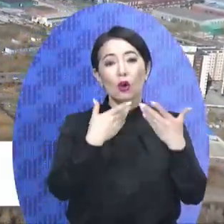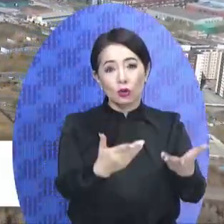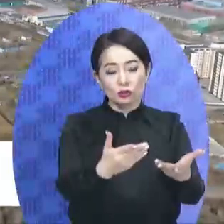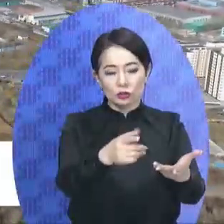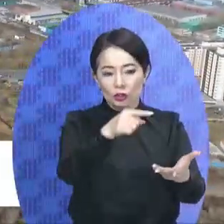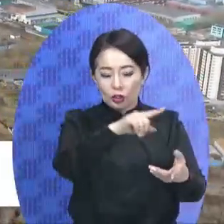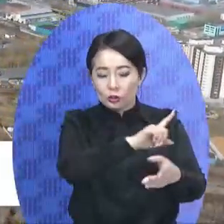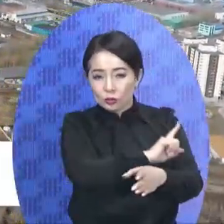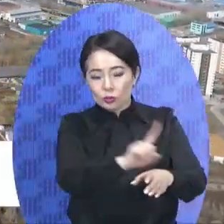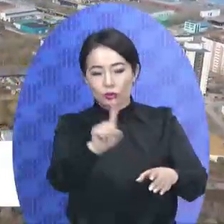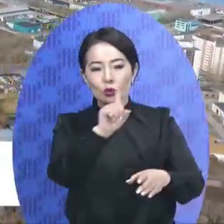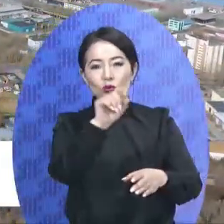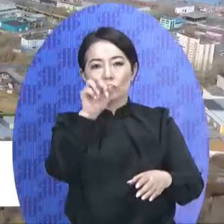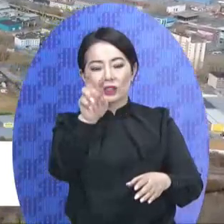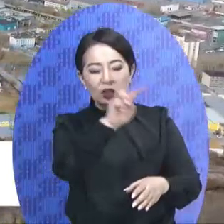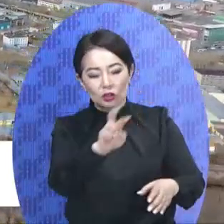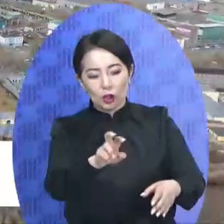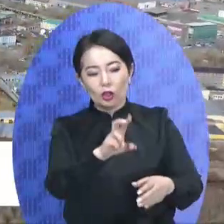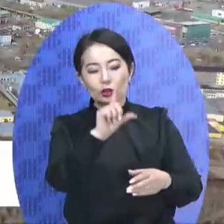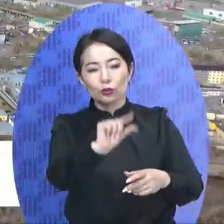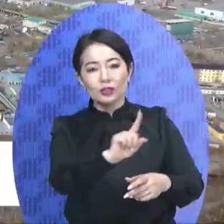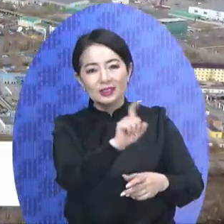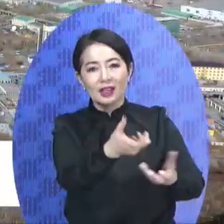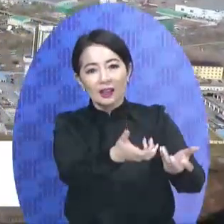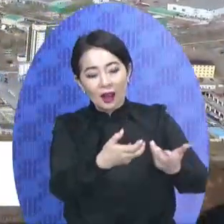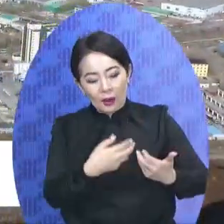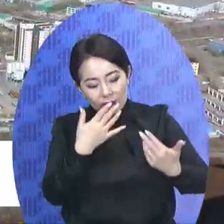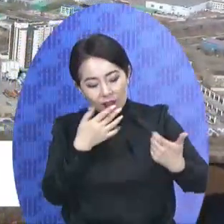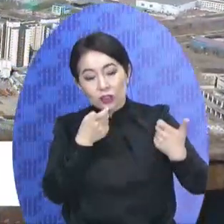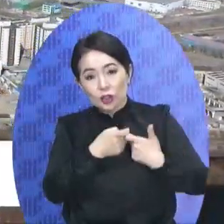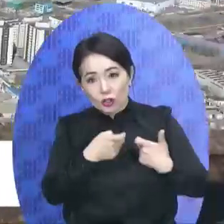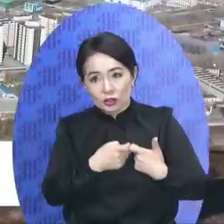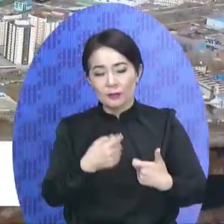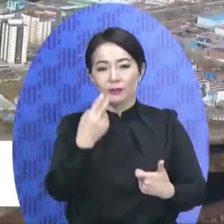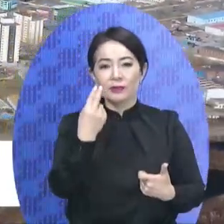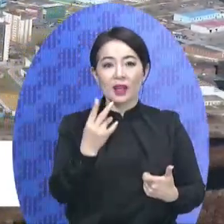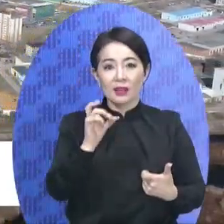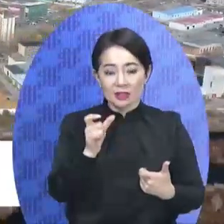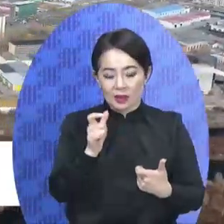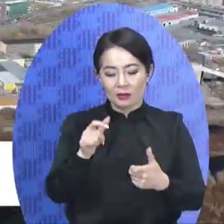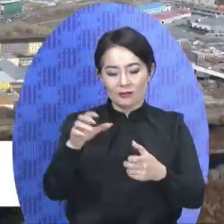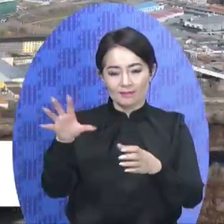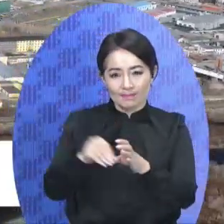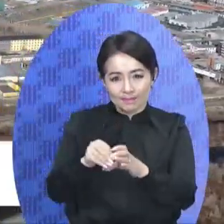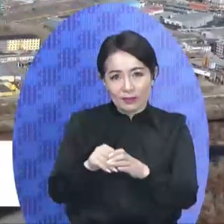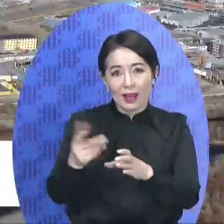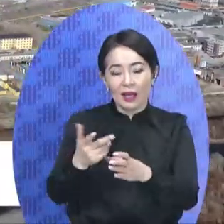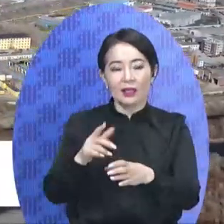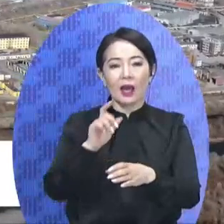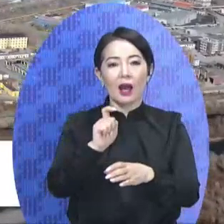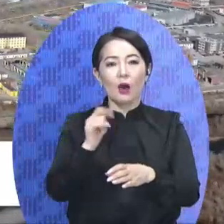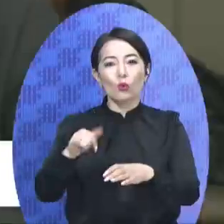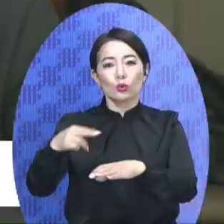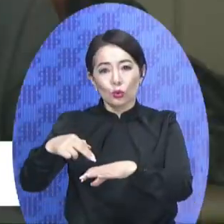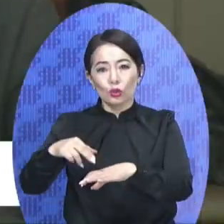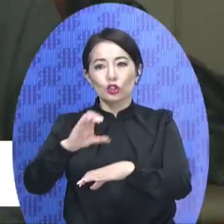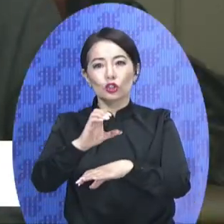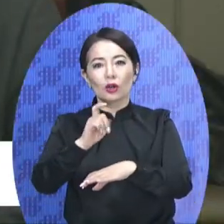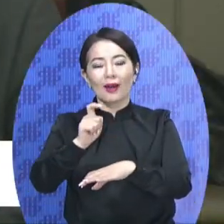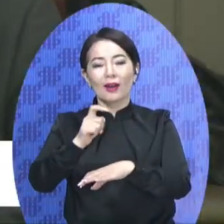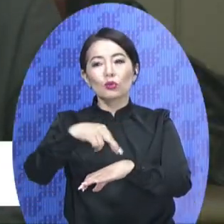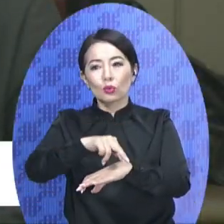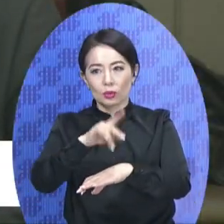ам долларын хөнгөлтэй зээлийн их үүсвэрийг хор тохирчээ. Цэнэг хураагуурыг хан уул дүрэг, сонгон орчимд барихаар төлөвлөж байна. Энэ